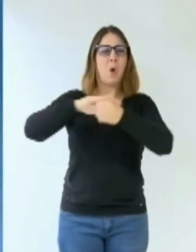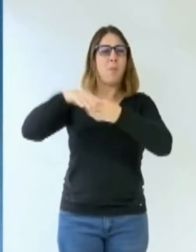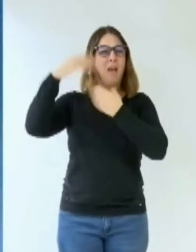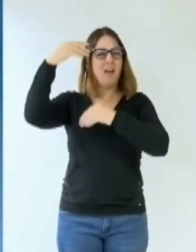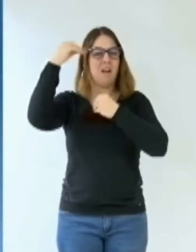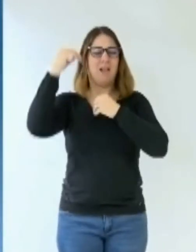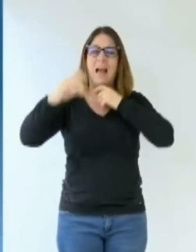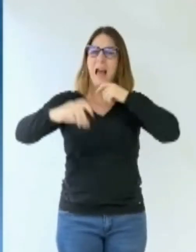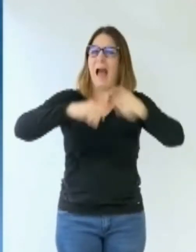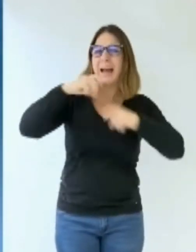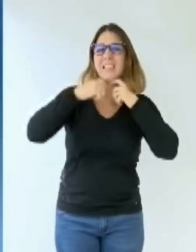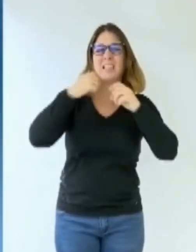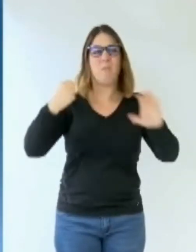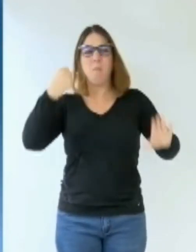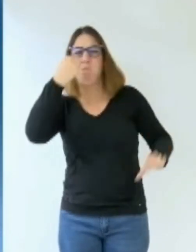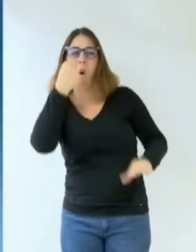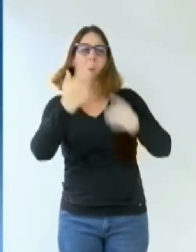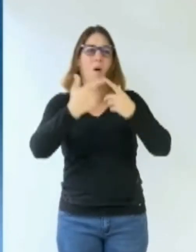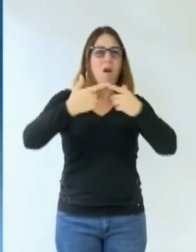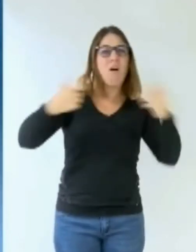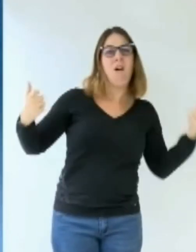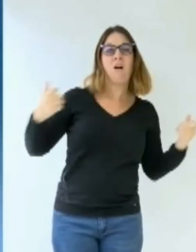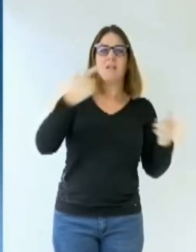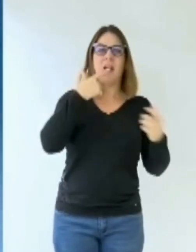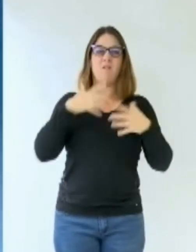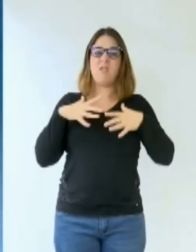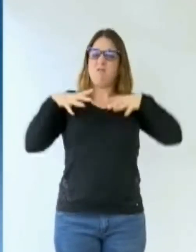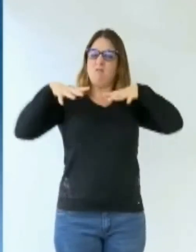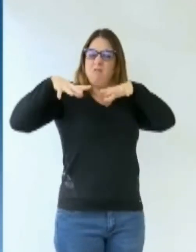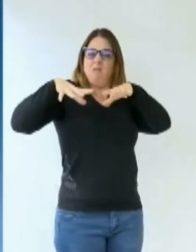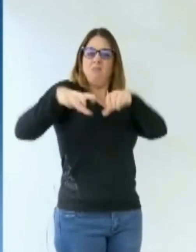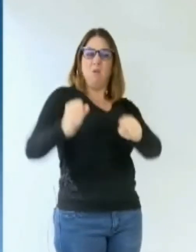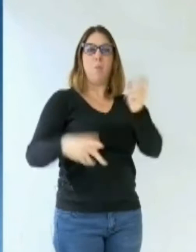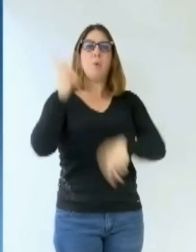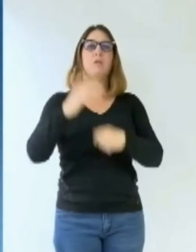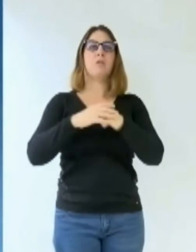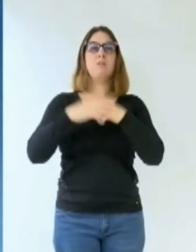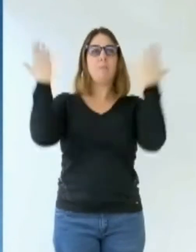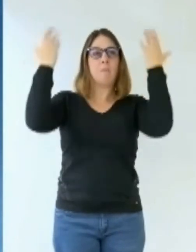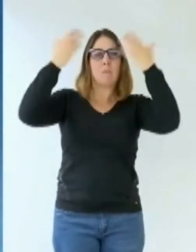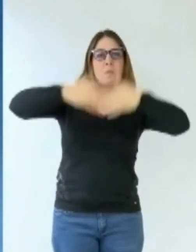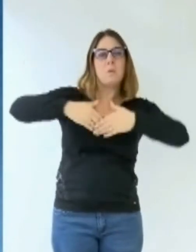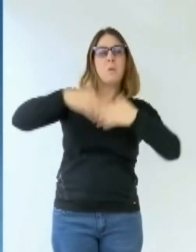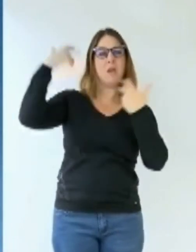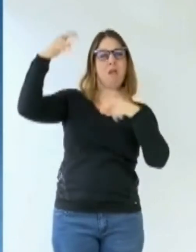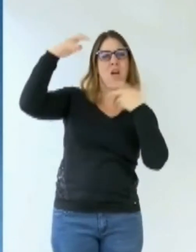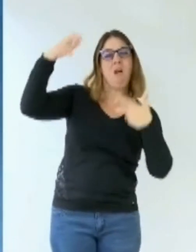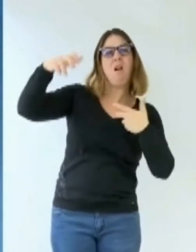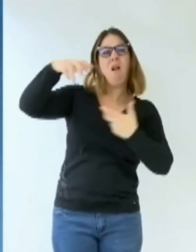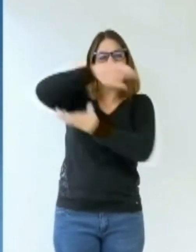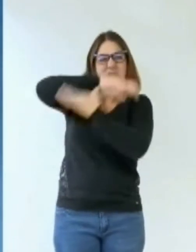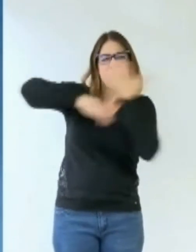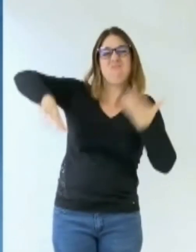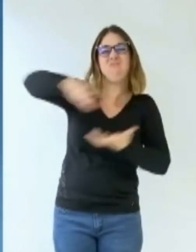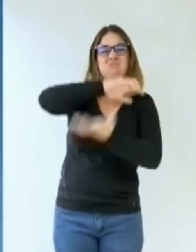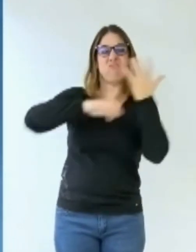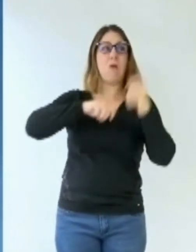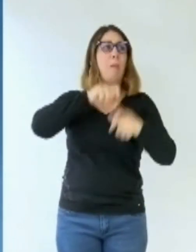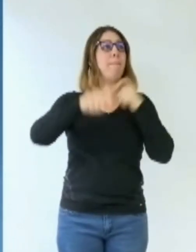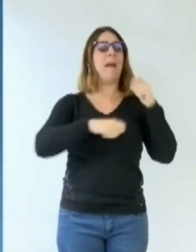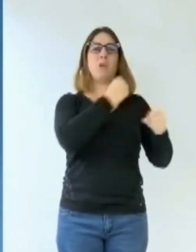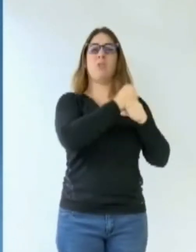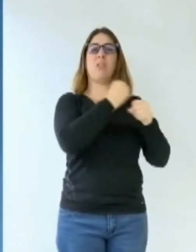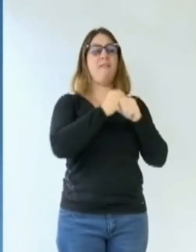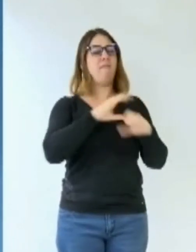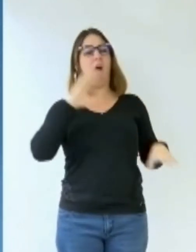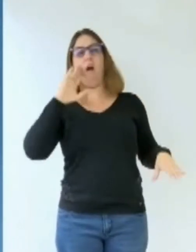délinquance agressive qui impose sa loi et ses modes de vie. Les nuisances nocturnes sont insupportables pour ceux qui travaillent